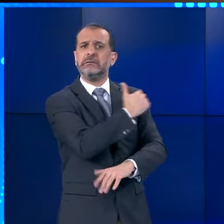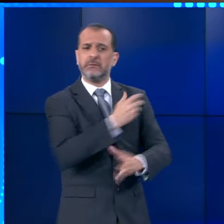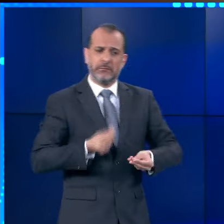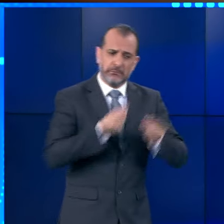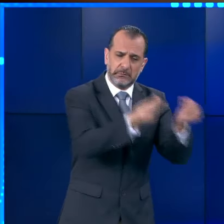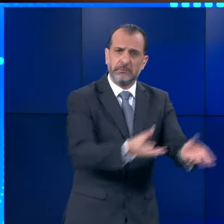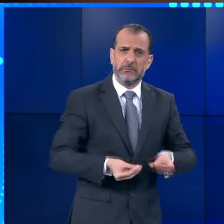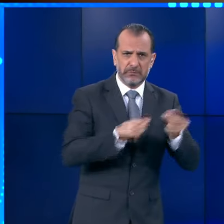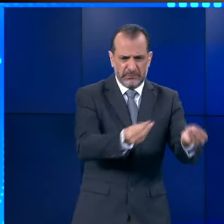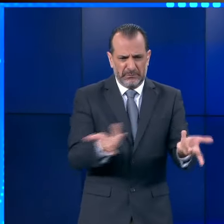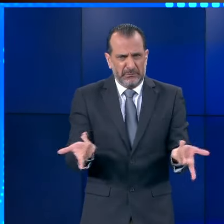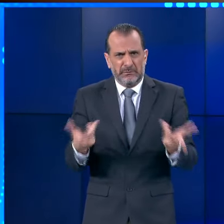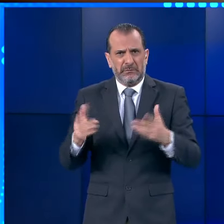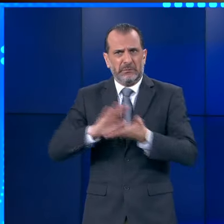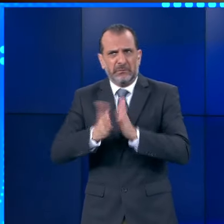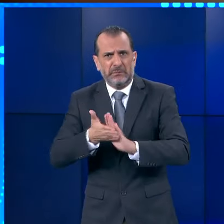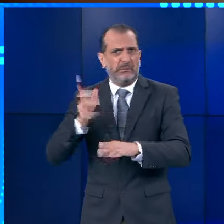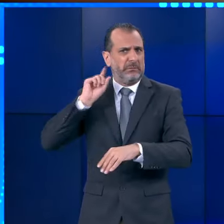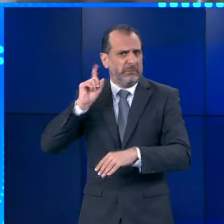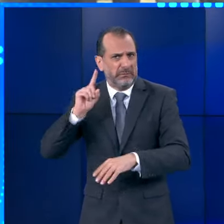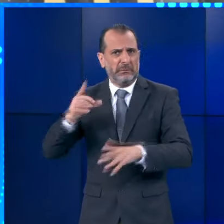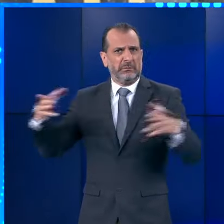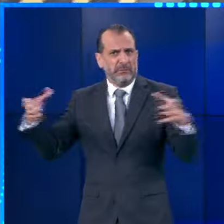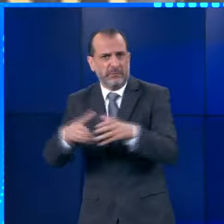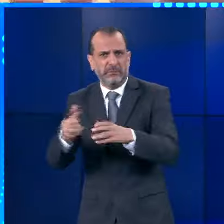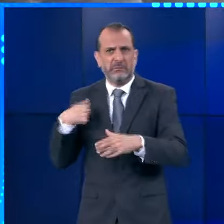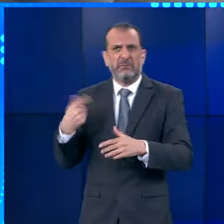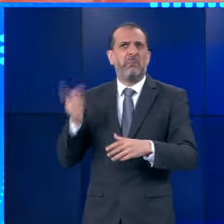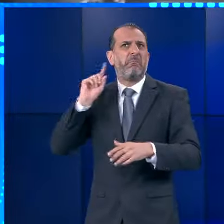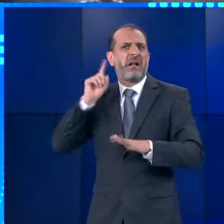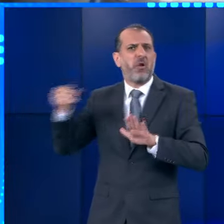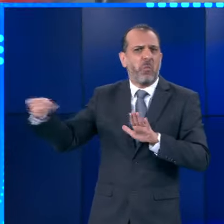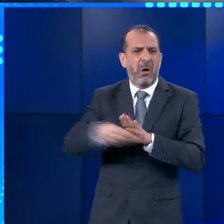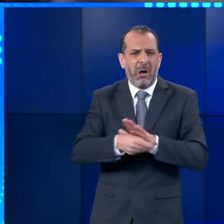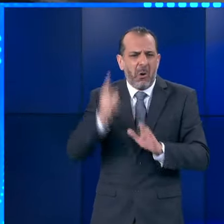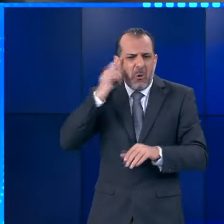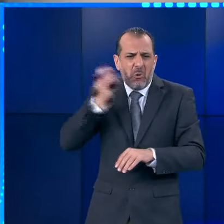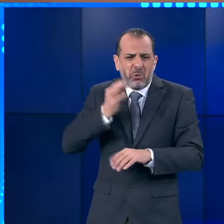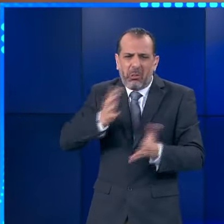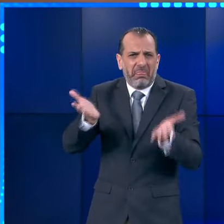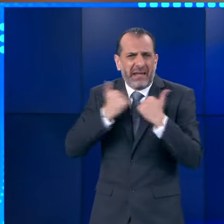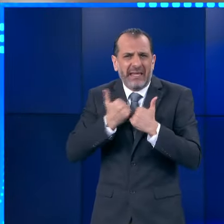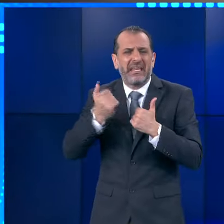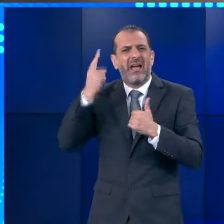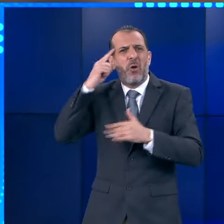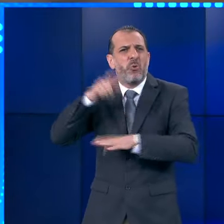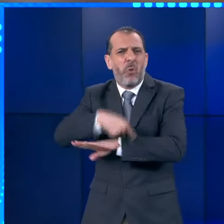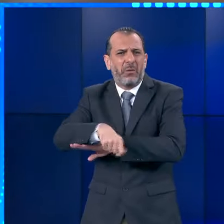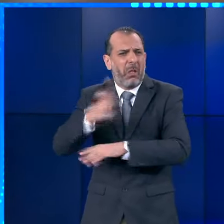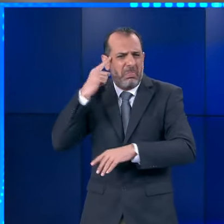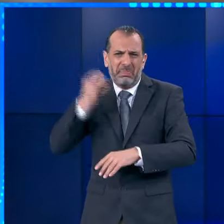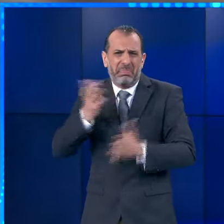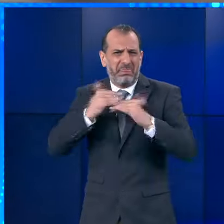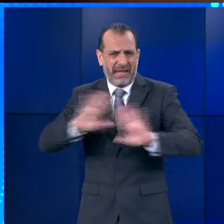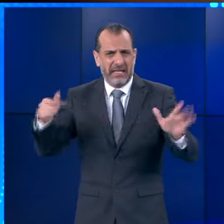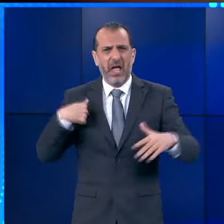πως η κατηγορία για εγκληματική οργάνωση και νομιμοποίηση εσόδων από εγκληματικές δραστηριότητες δεν αντέχει σε λογική, κριτική και νομική σκέψη και άποψη. Η θέση μου δεν